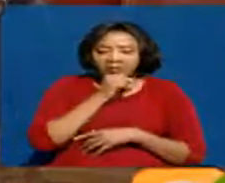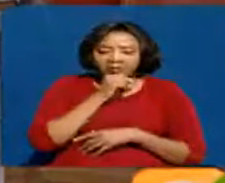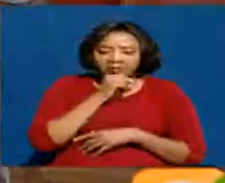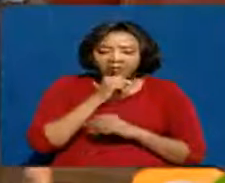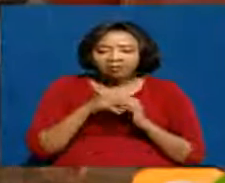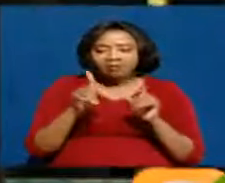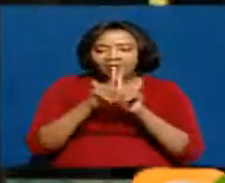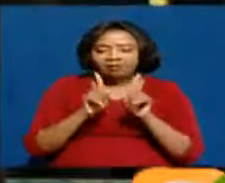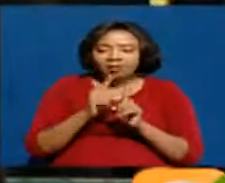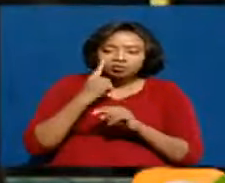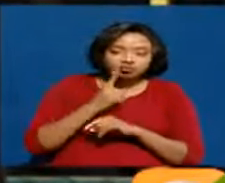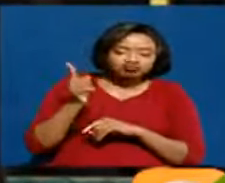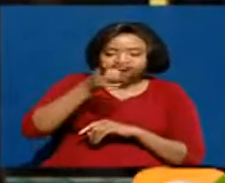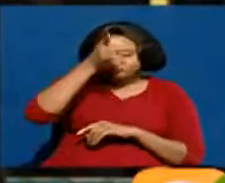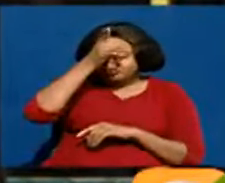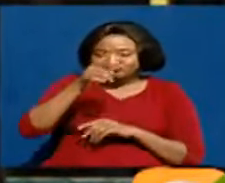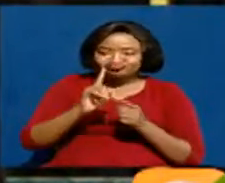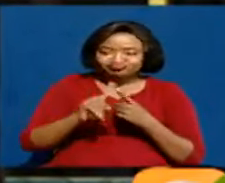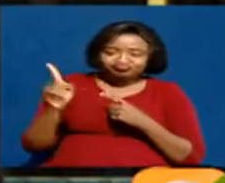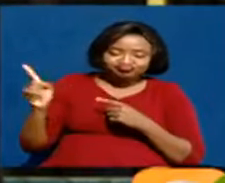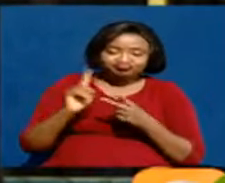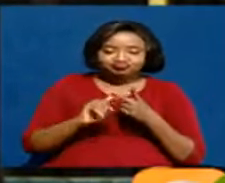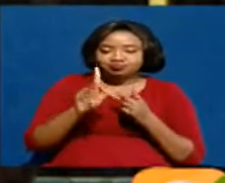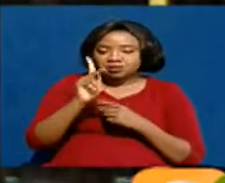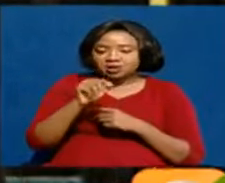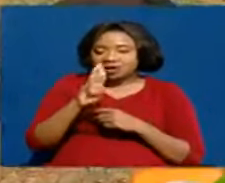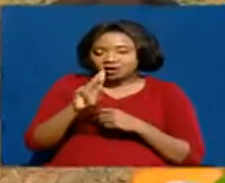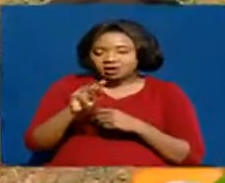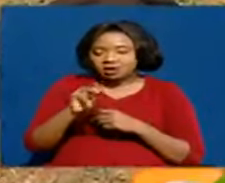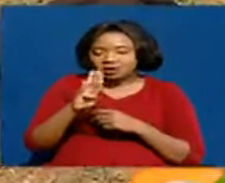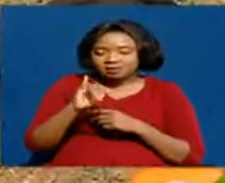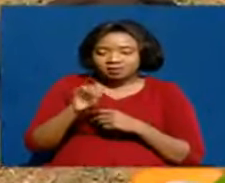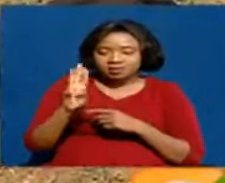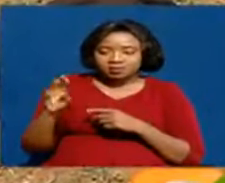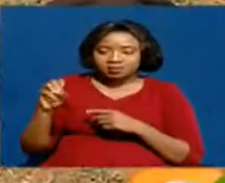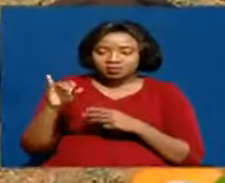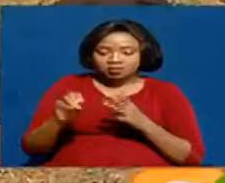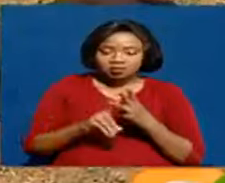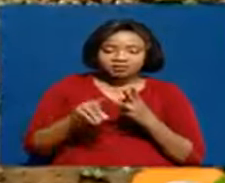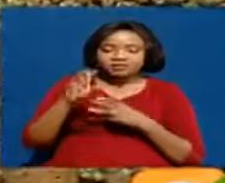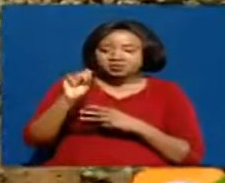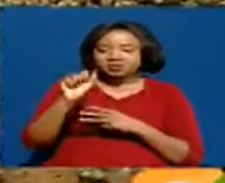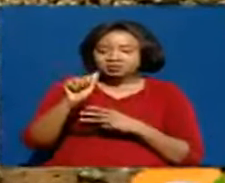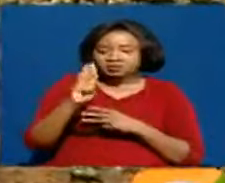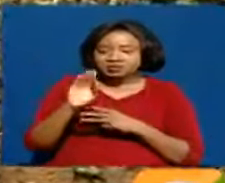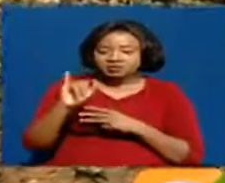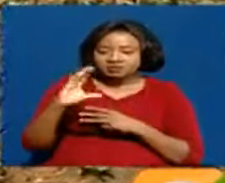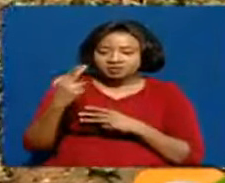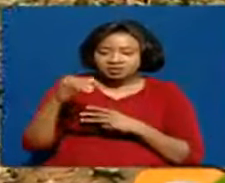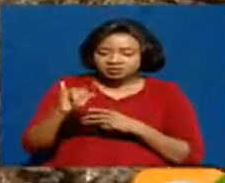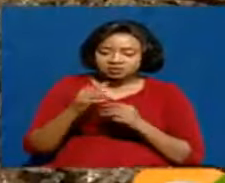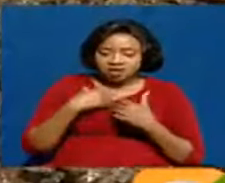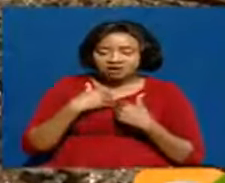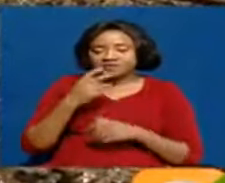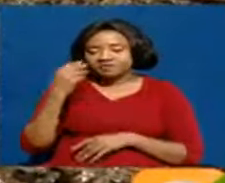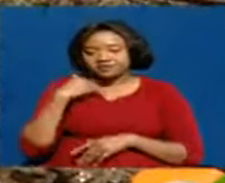the villages of Kabi Moi, Esageri, Sagat and Gobich in Eldama Ravine, Baringo County, where two suspected